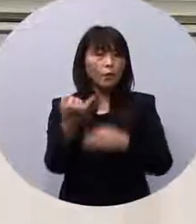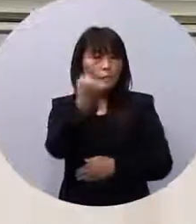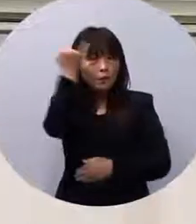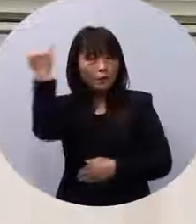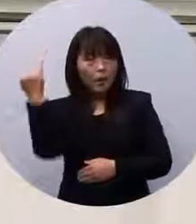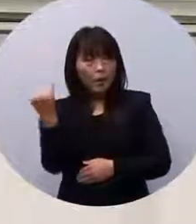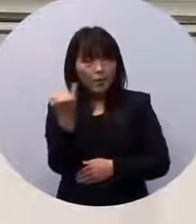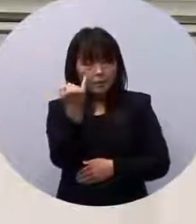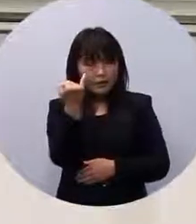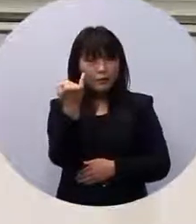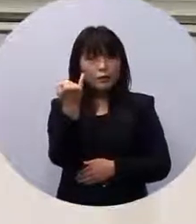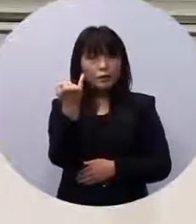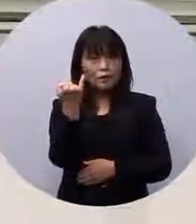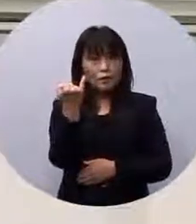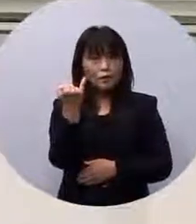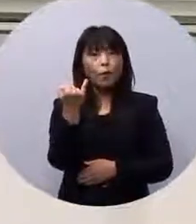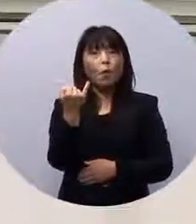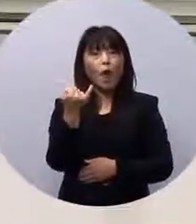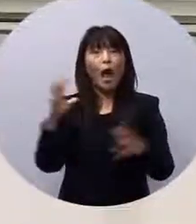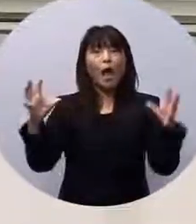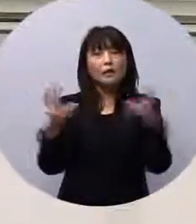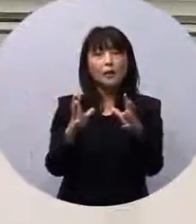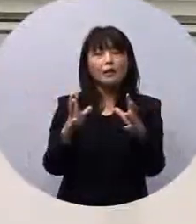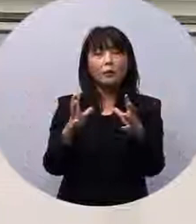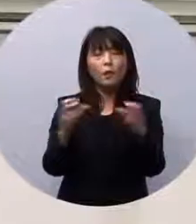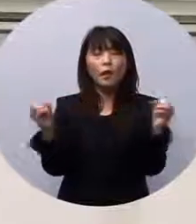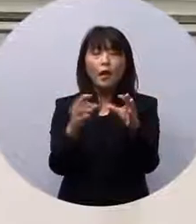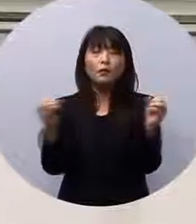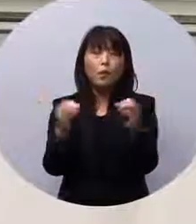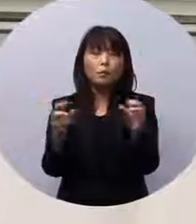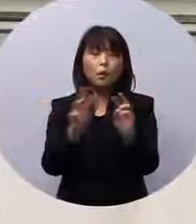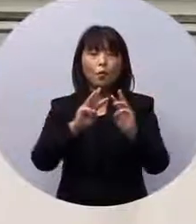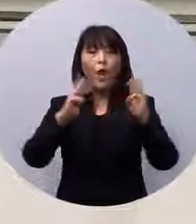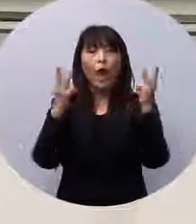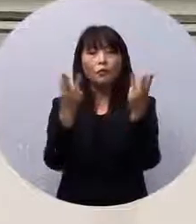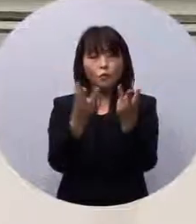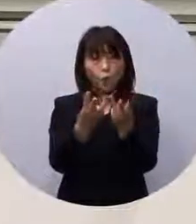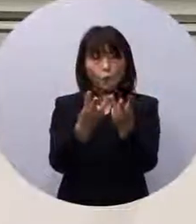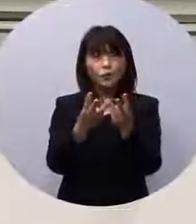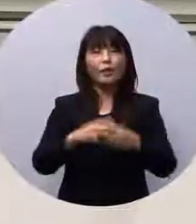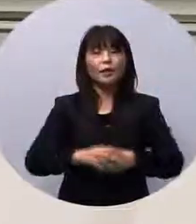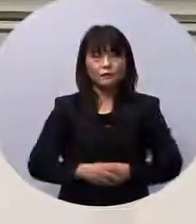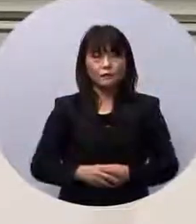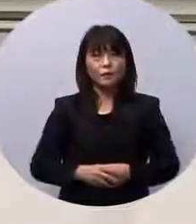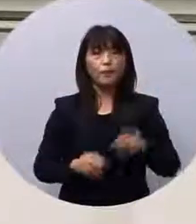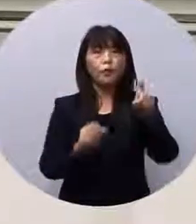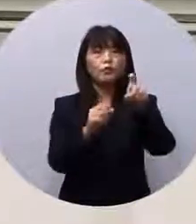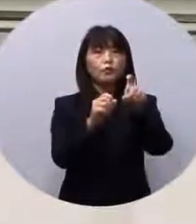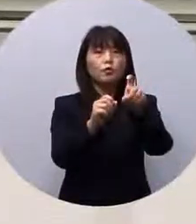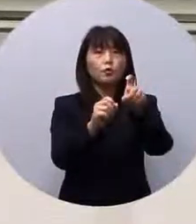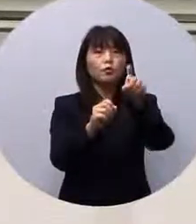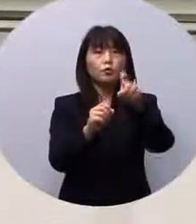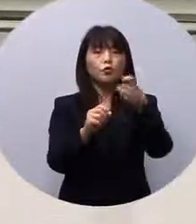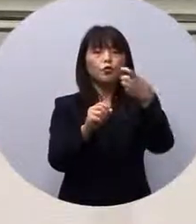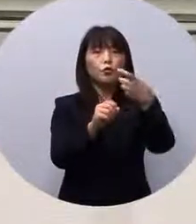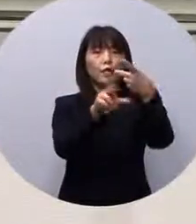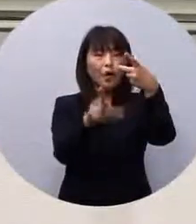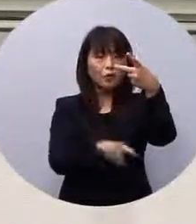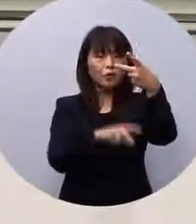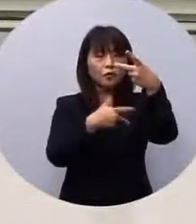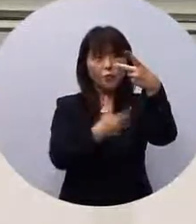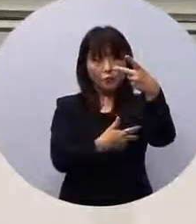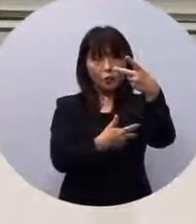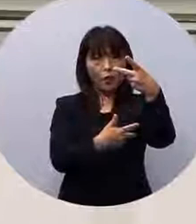をですね、はい、皆様に集まっていただいて語り合っていただくワークショップなんですけれども、12月のですね7日と